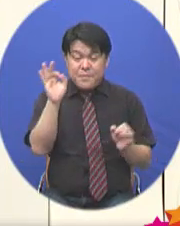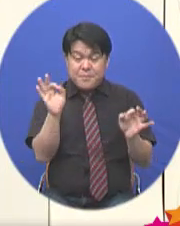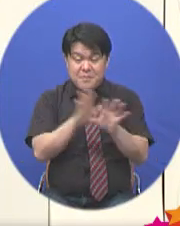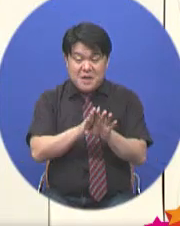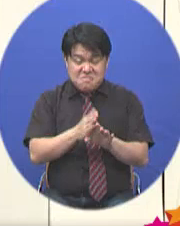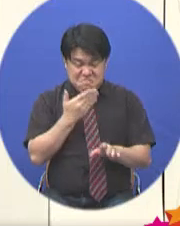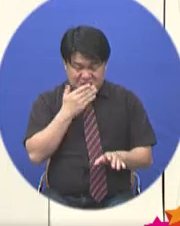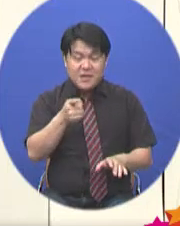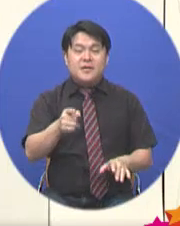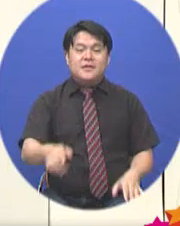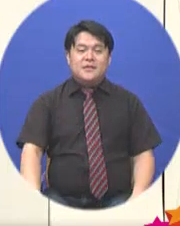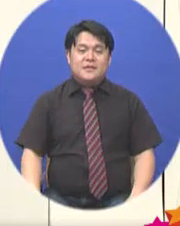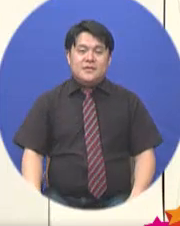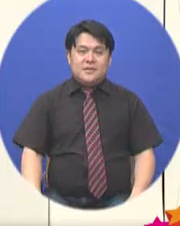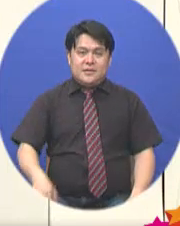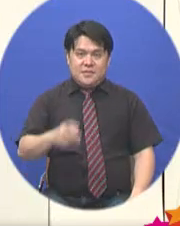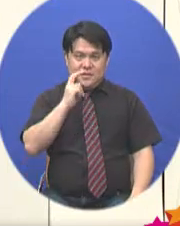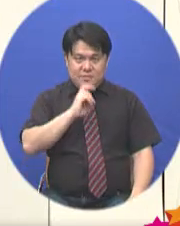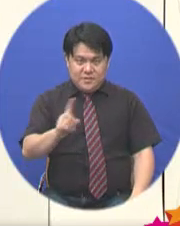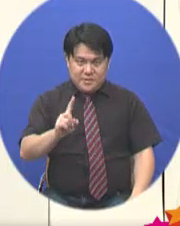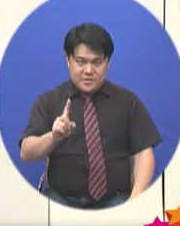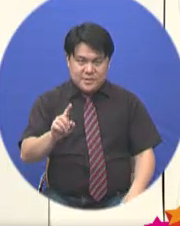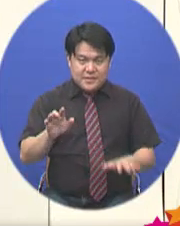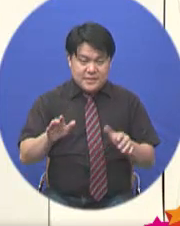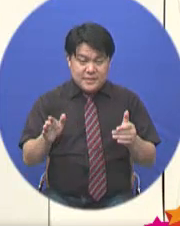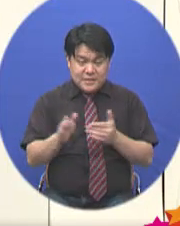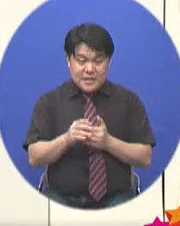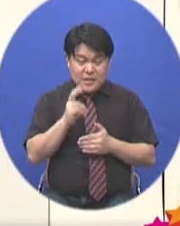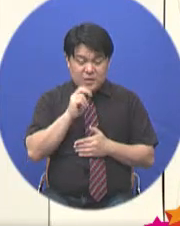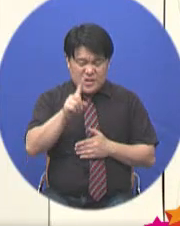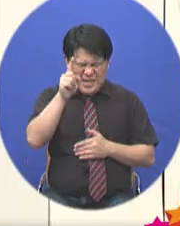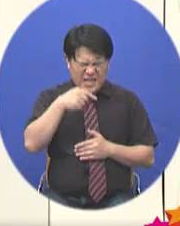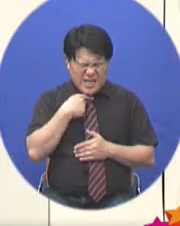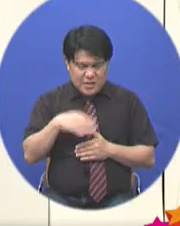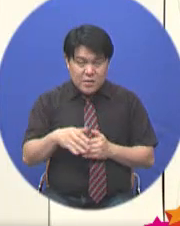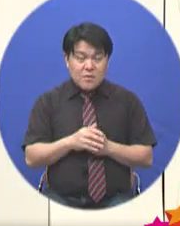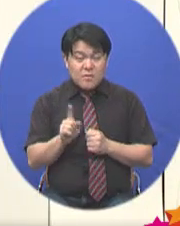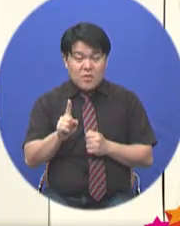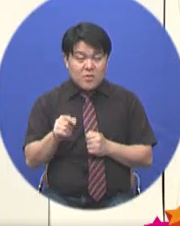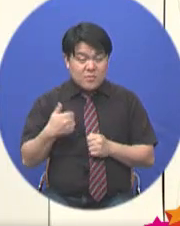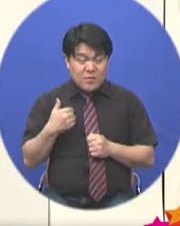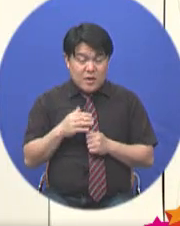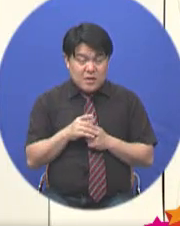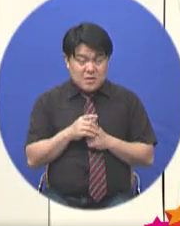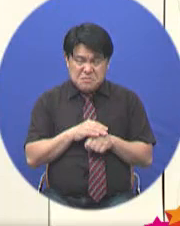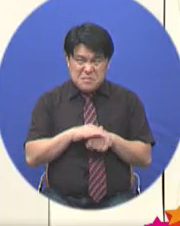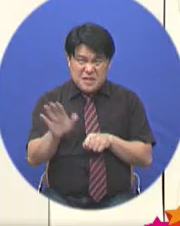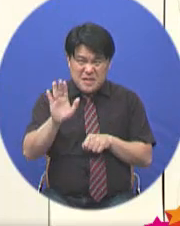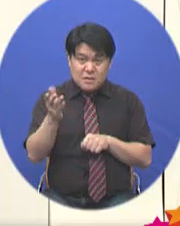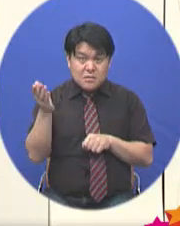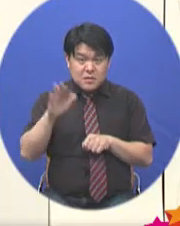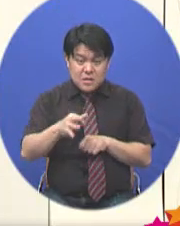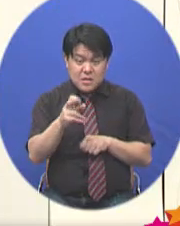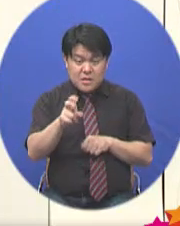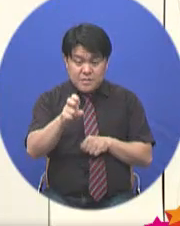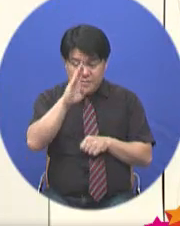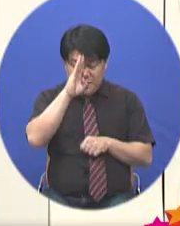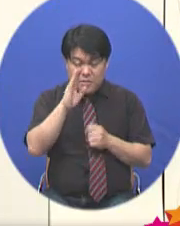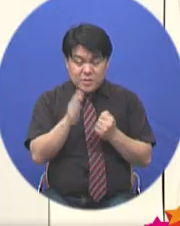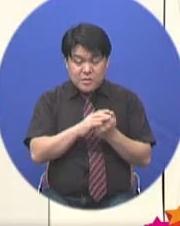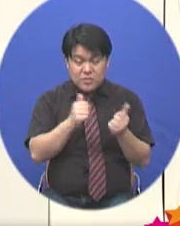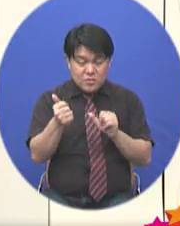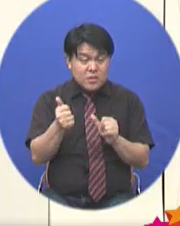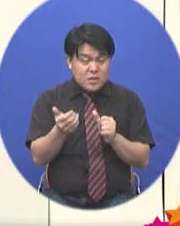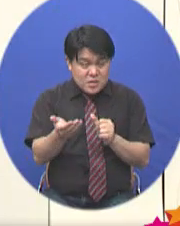저 물러납니다. 네, 노래는 지금까지 불러보지도 않고 잘 못 부르는데 네. 암이 걸려서 죽게 되니까